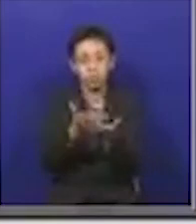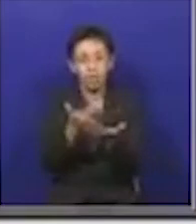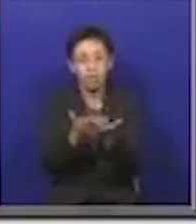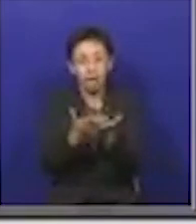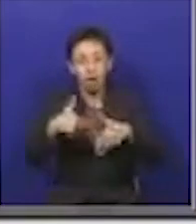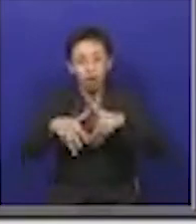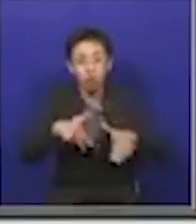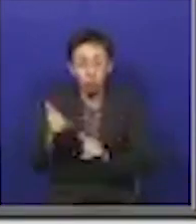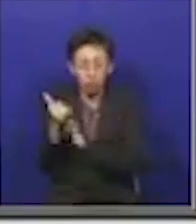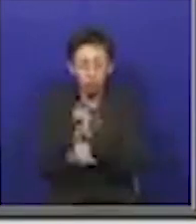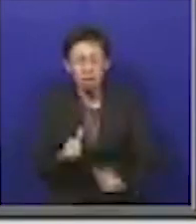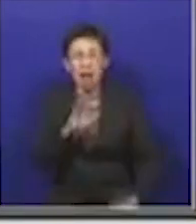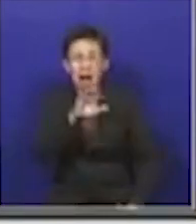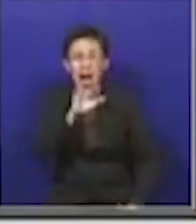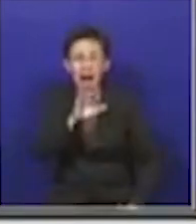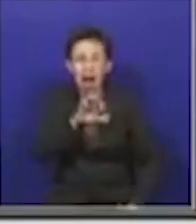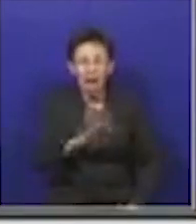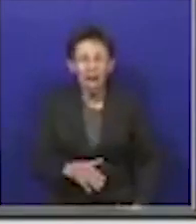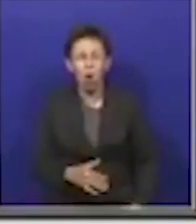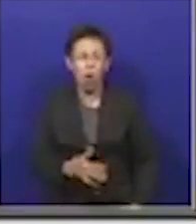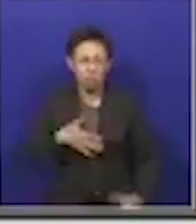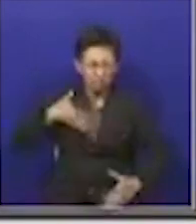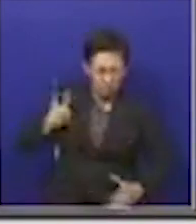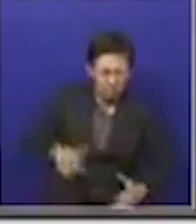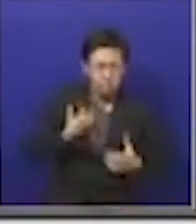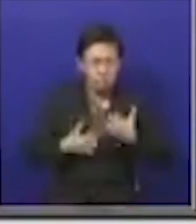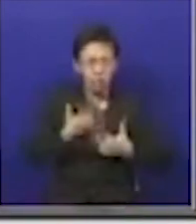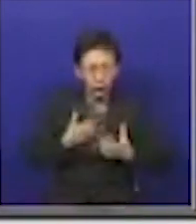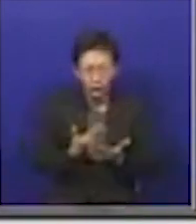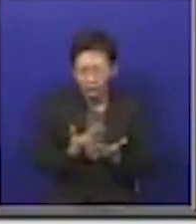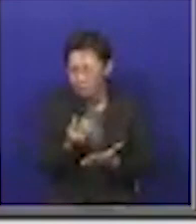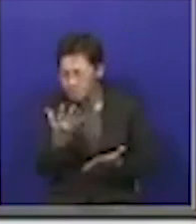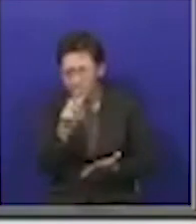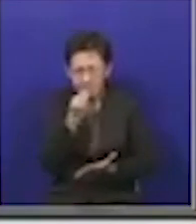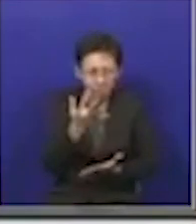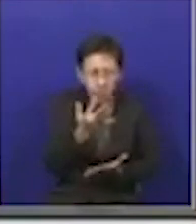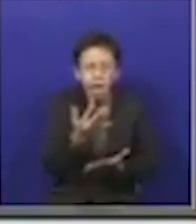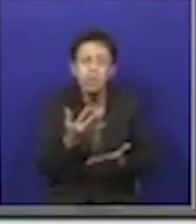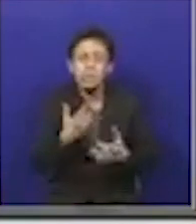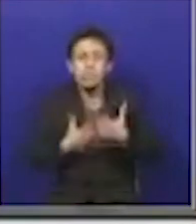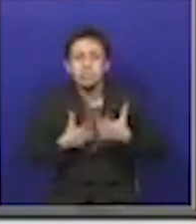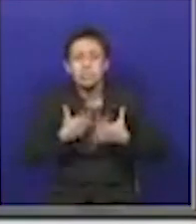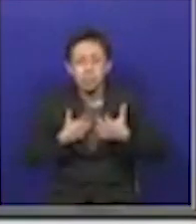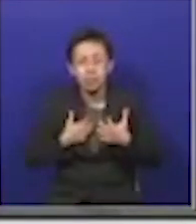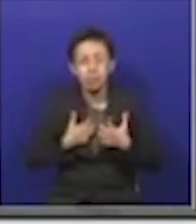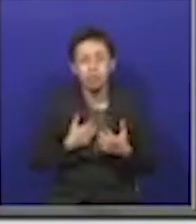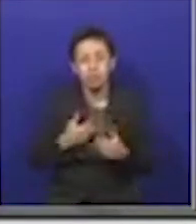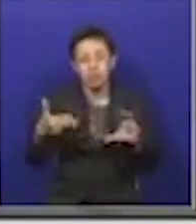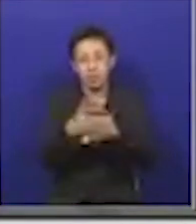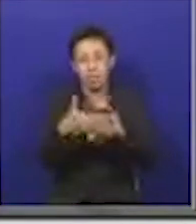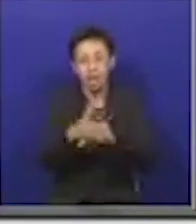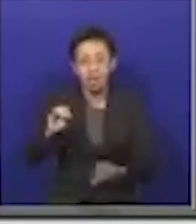าวบ้านไปร้องแลกแขกเชิญทุกคนจะอดตายกันหมดฮะผมจะพูดให้ง่ายๆนะฮะสไลด์เมื่อกี้ขึ้นม